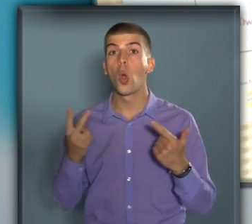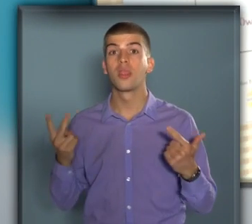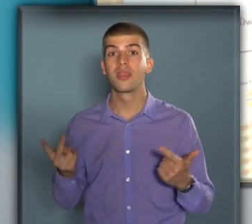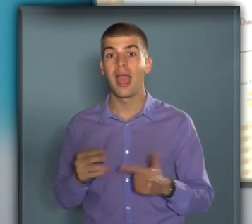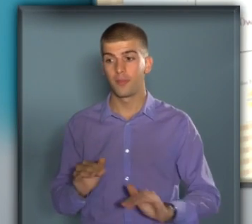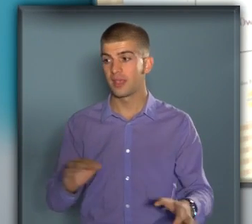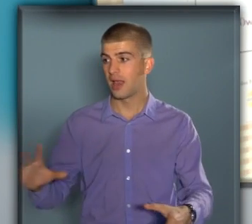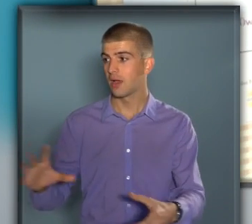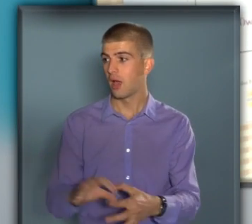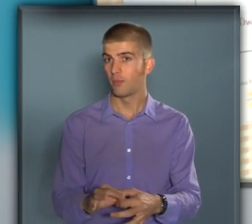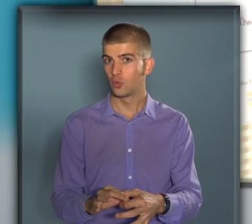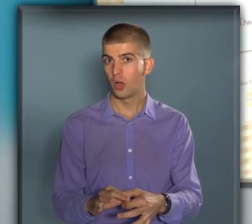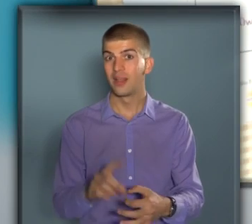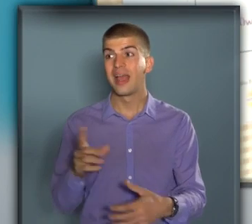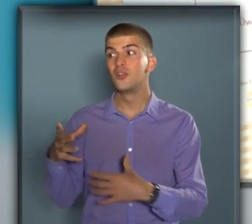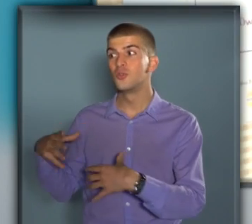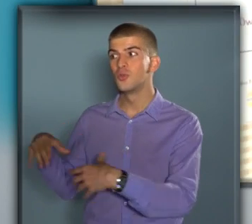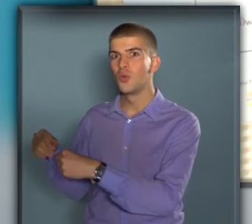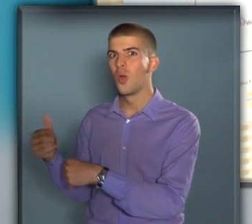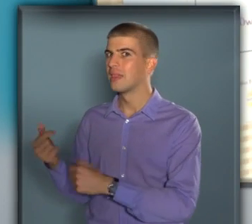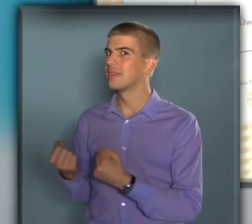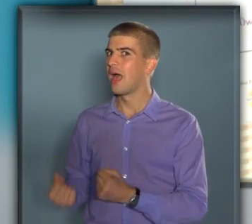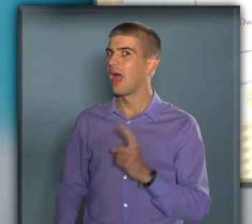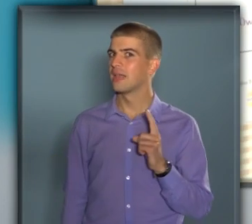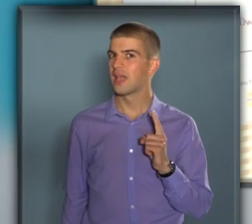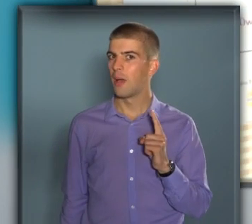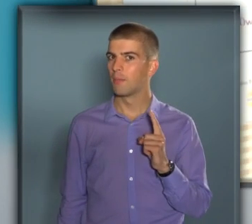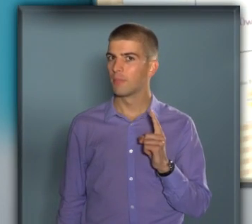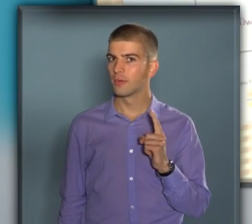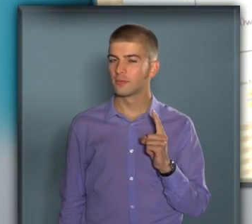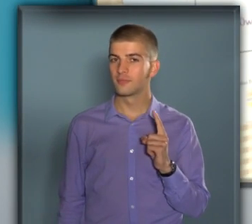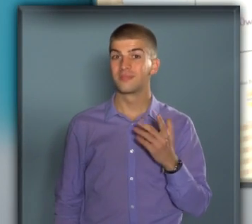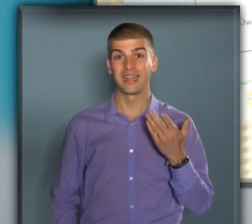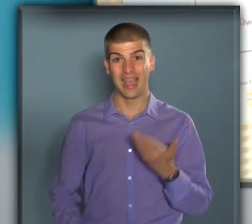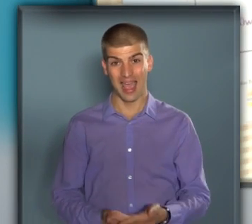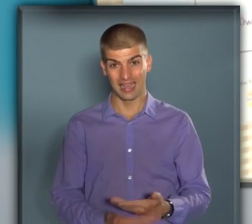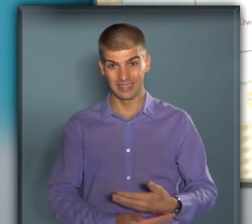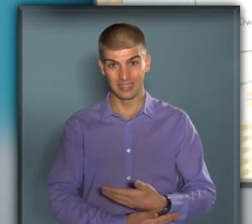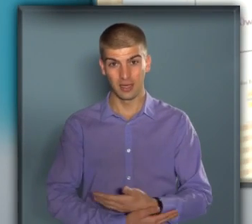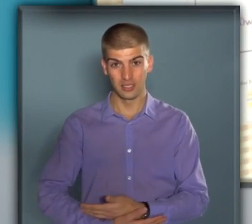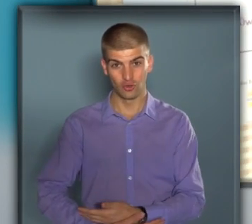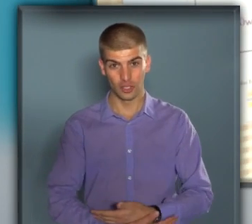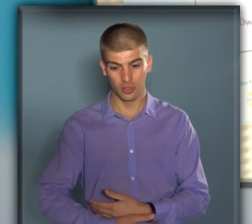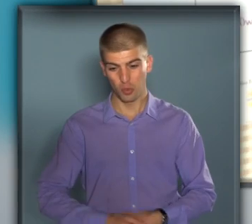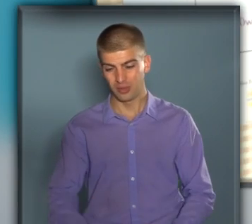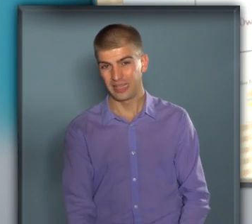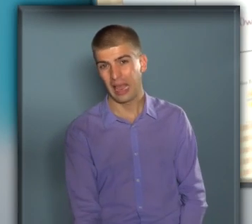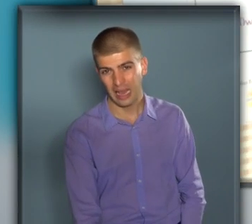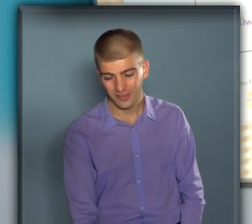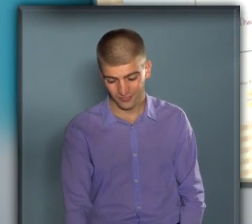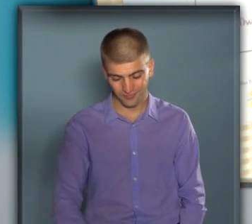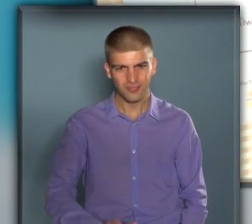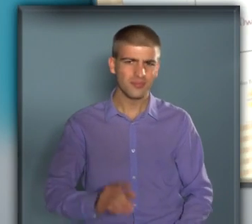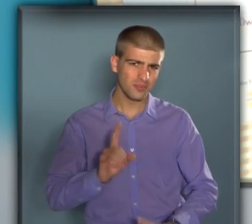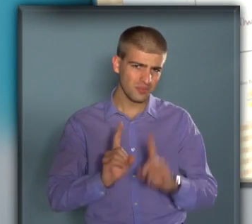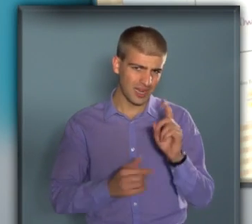viszonyulni, és sokkal nehezebben a szülőkhöz. Holott ebben a nagyon kis gyerekkorban, de azért ez így marad még az általános